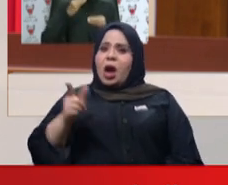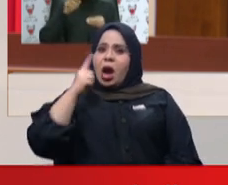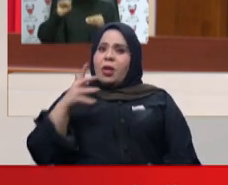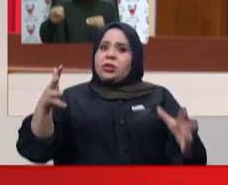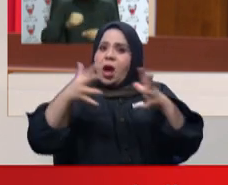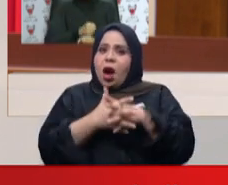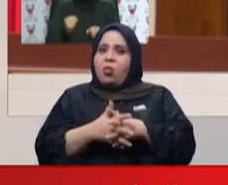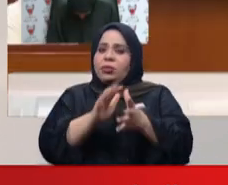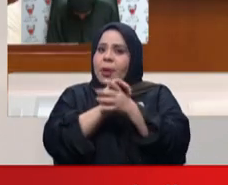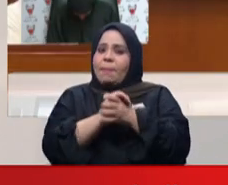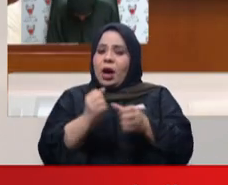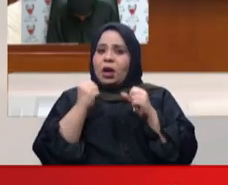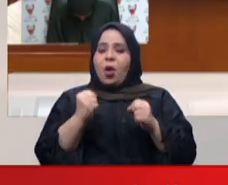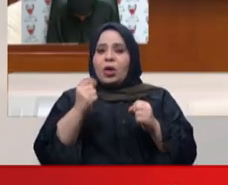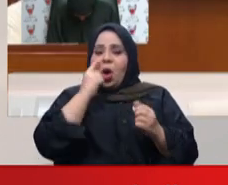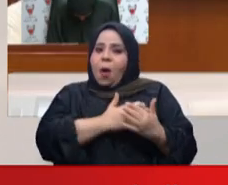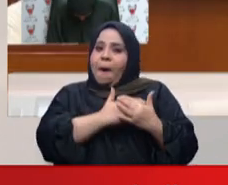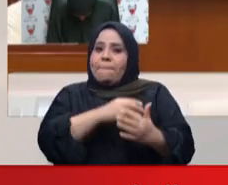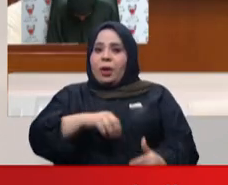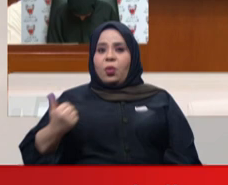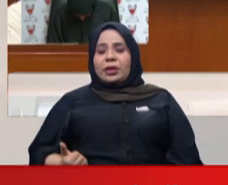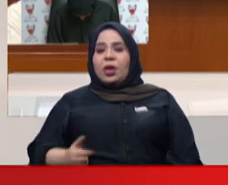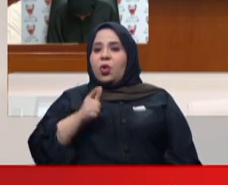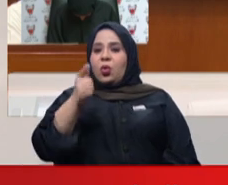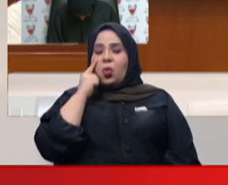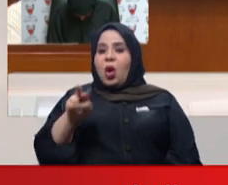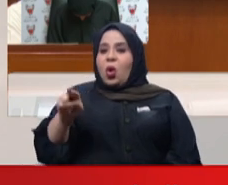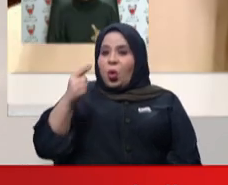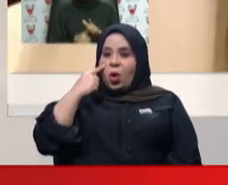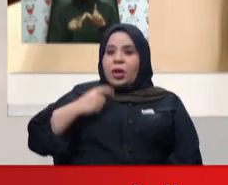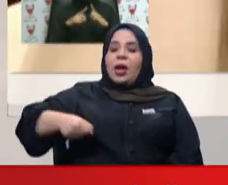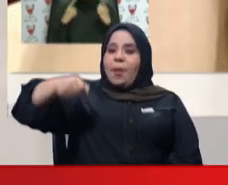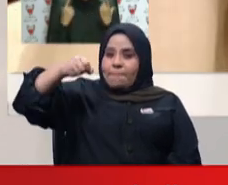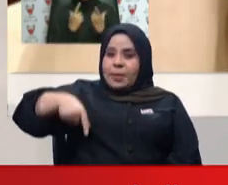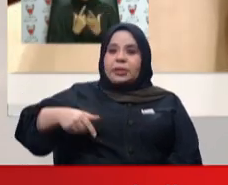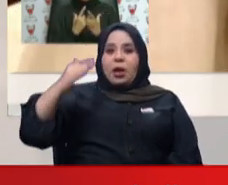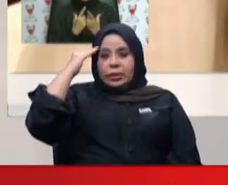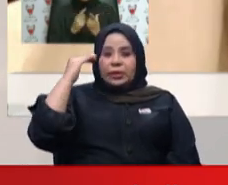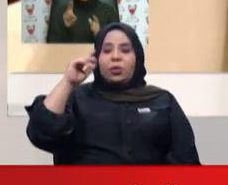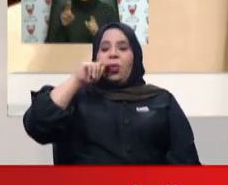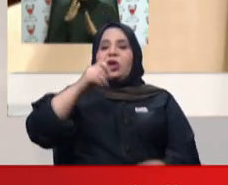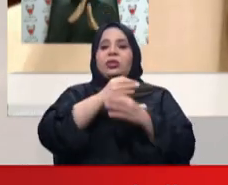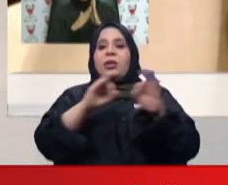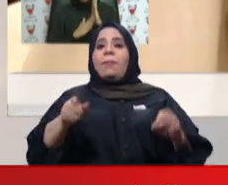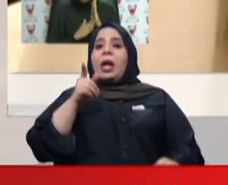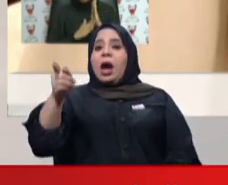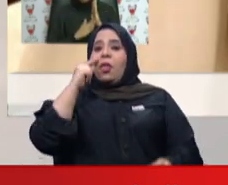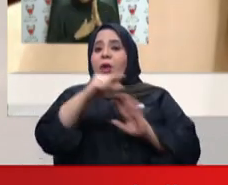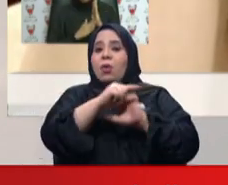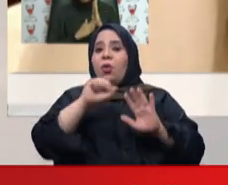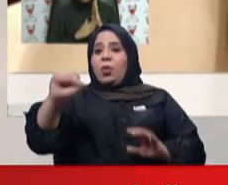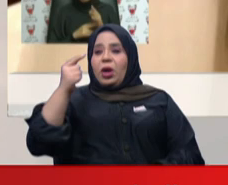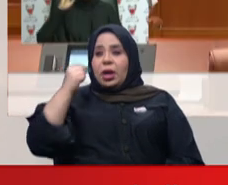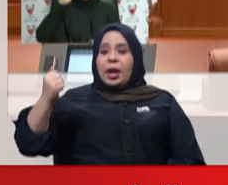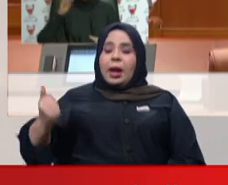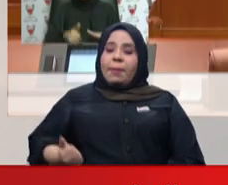الفزعة الوطنية من قبل الأخوان المواطنين والمواطنات تدل على الحس الوطني وعلى المسؤولية،